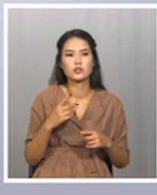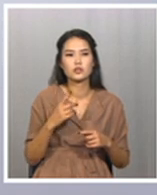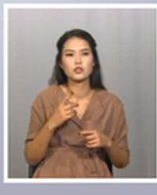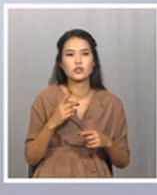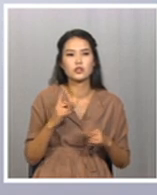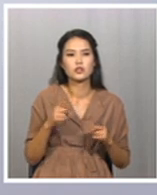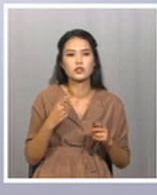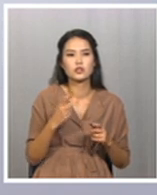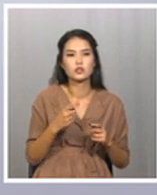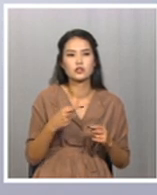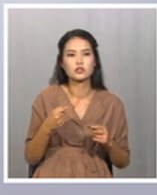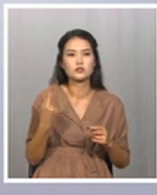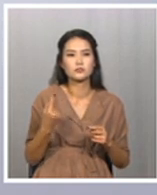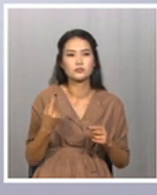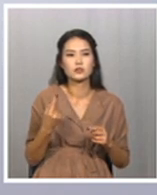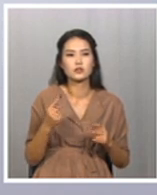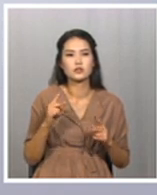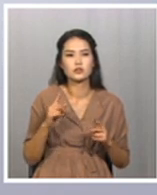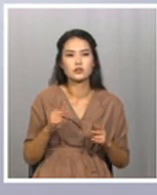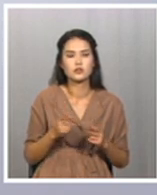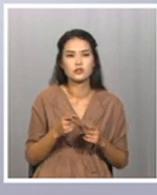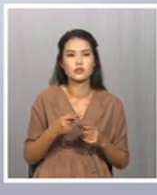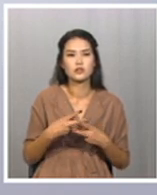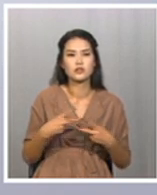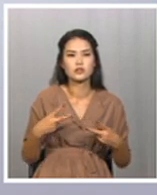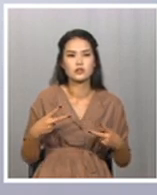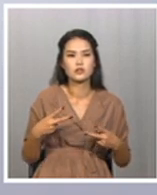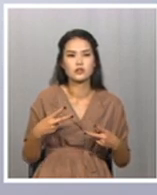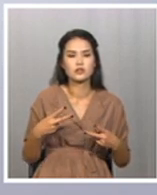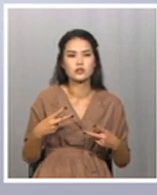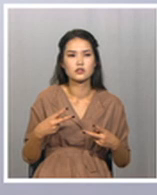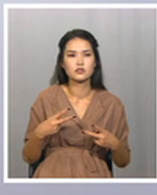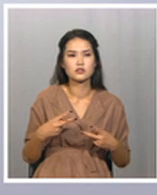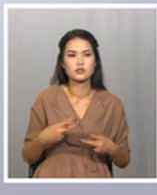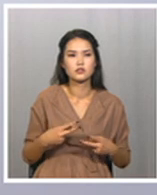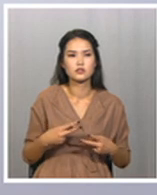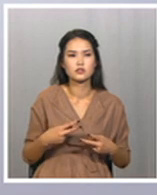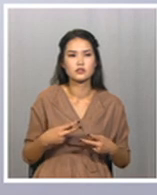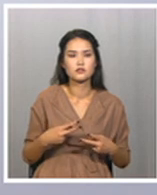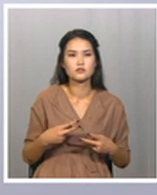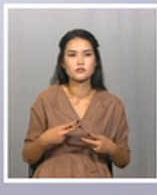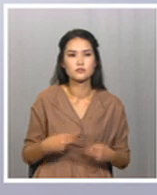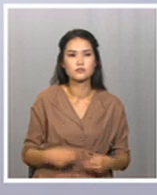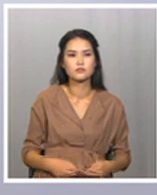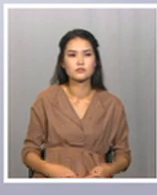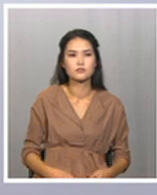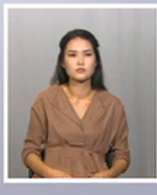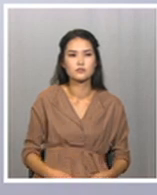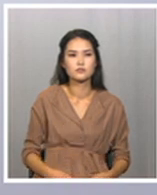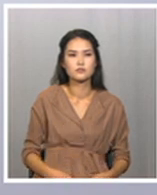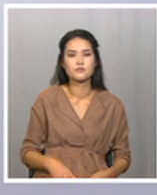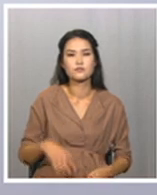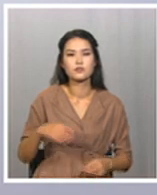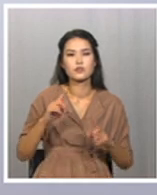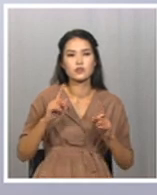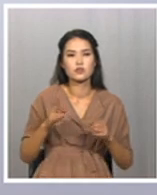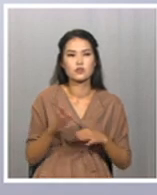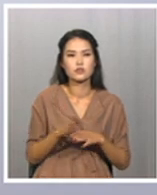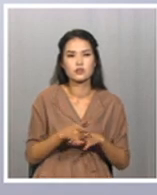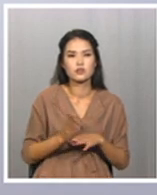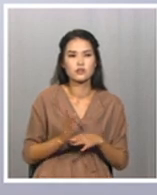Мәндерін орнына қойсақ, бізде келесінде нәтиже шығады. 5 қосылған 4 көбейтілген x-1. Жақшаны ашып есептейтін